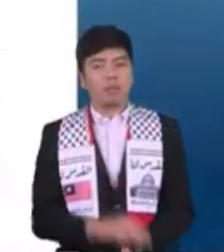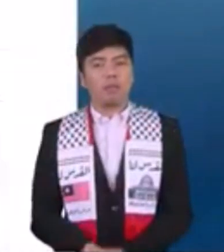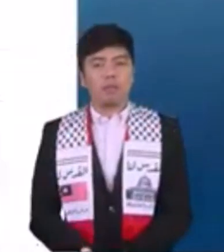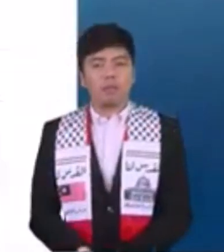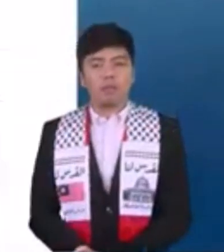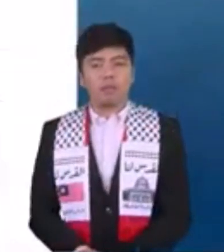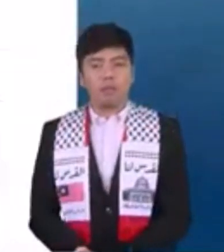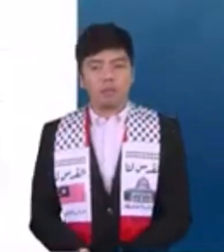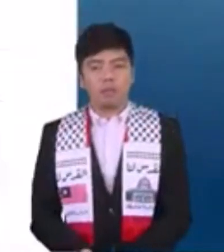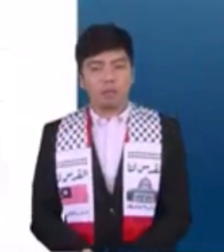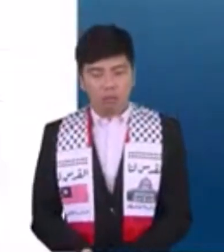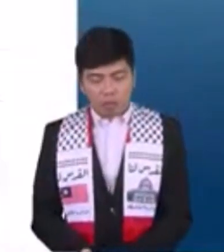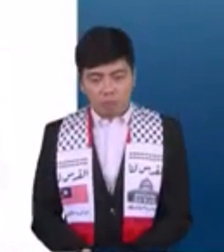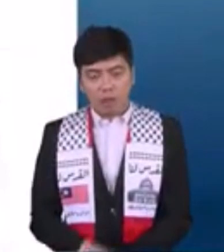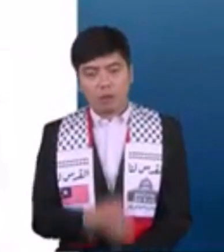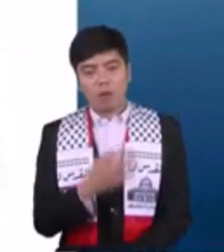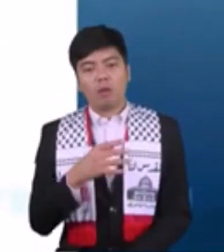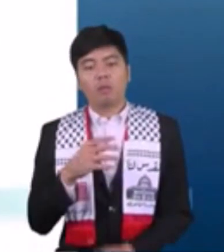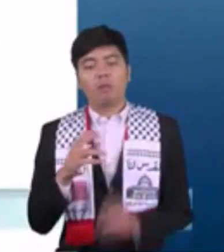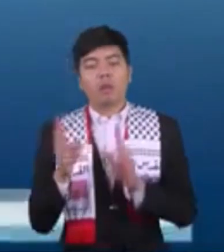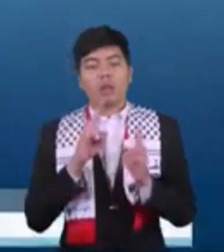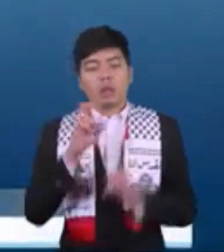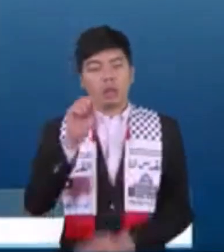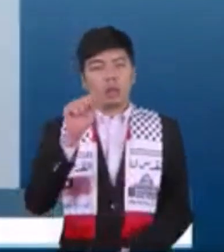kir menti bes